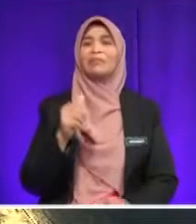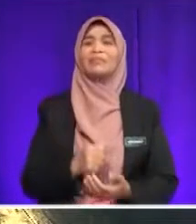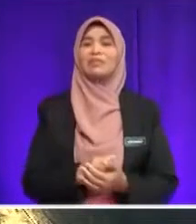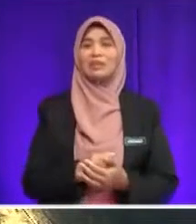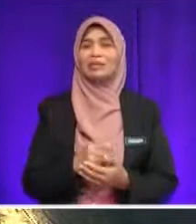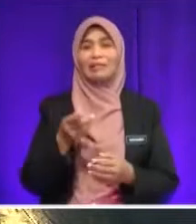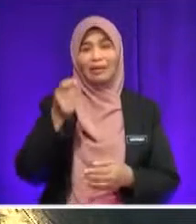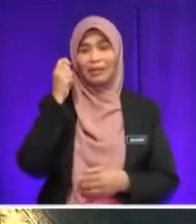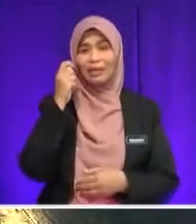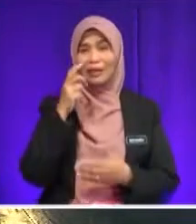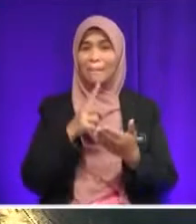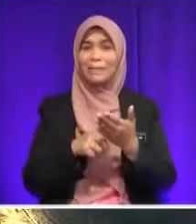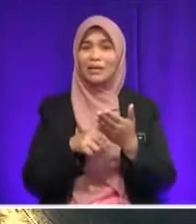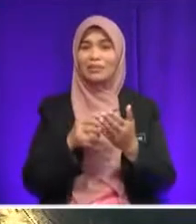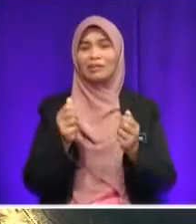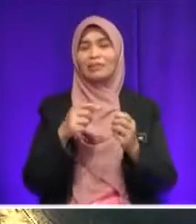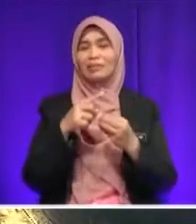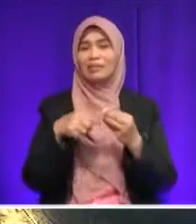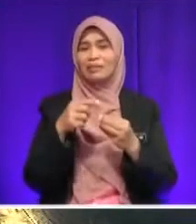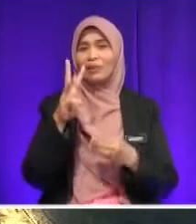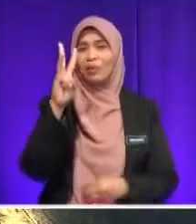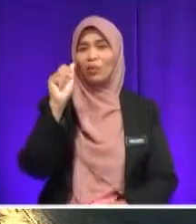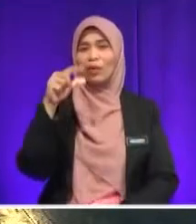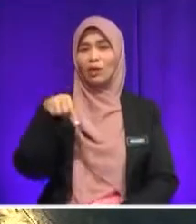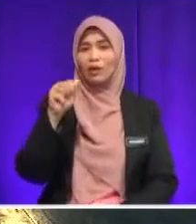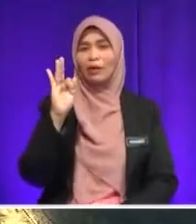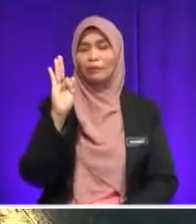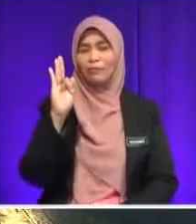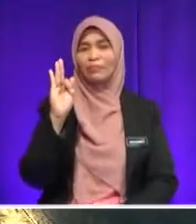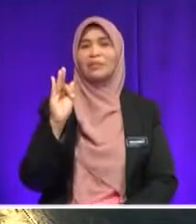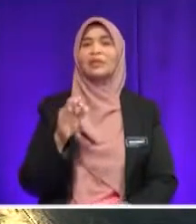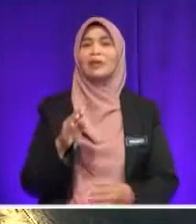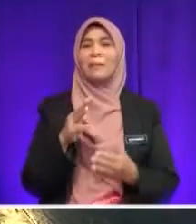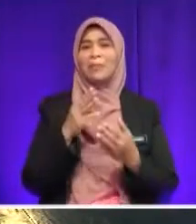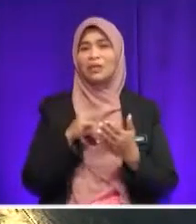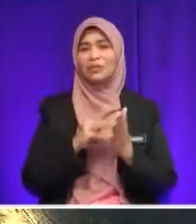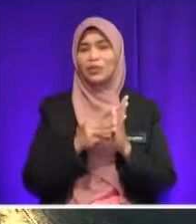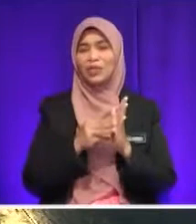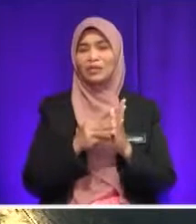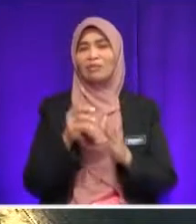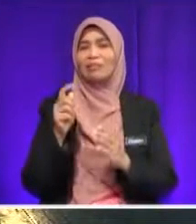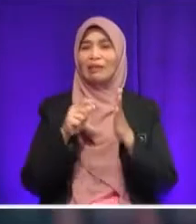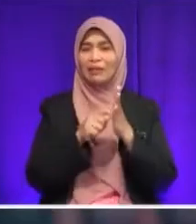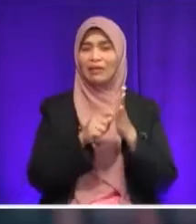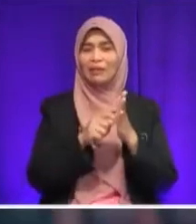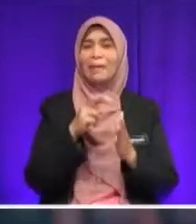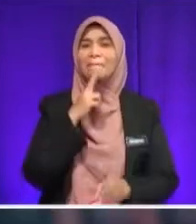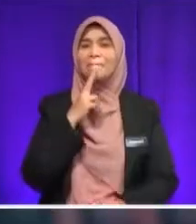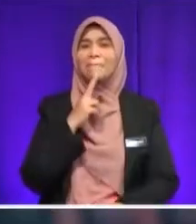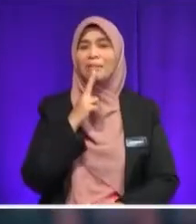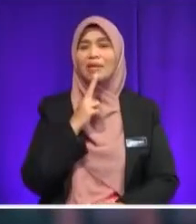ibadah kita jempol lampu merah dalam membaca al-qur'an jadi tanda waqaf adalah lampu merah sekitar knockoff itu berhenti jadi